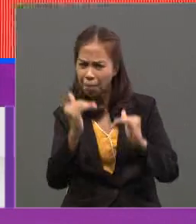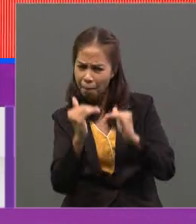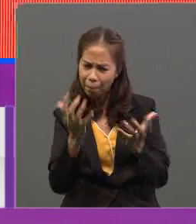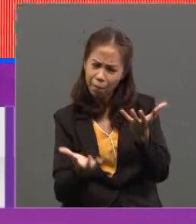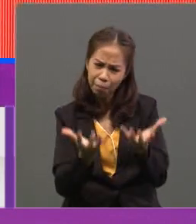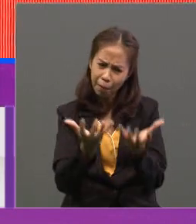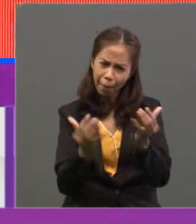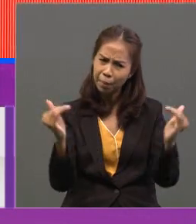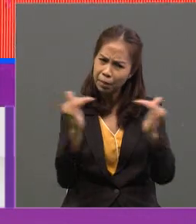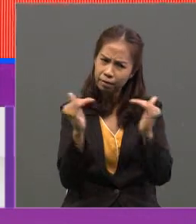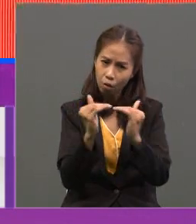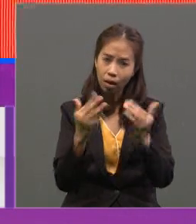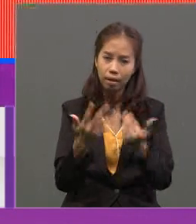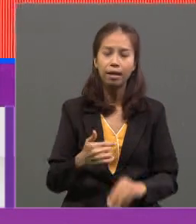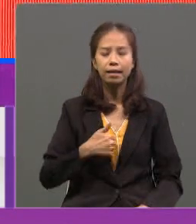ble